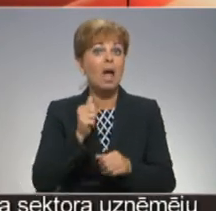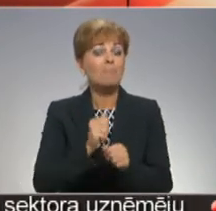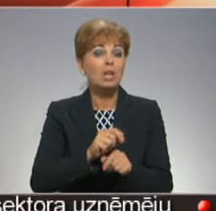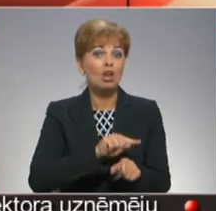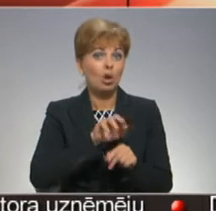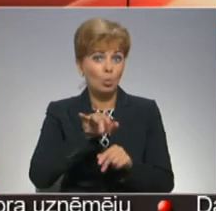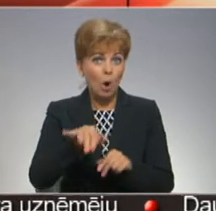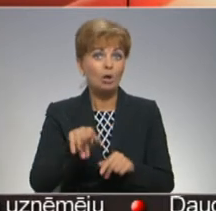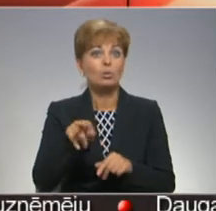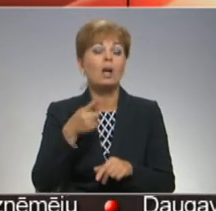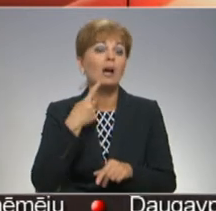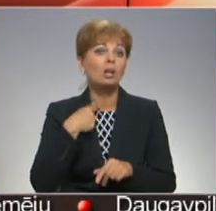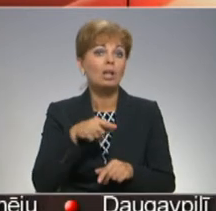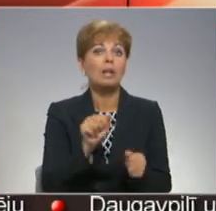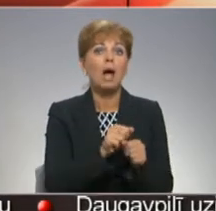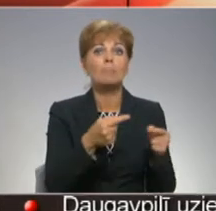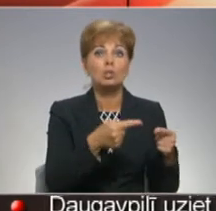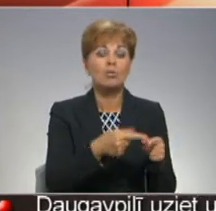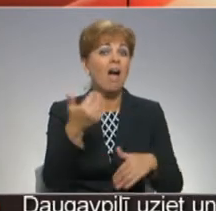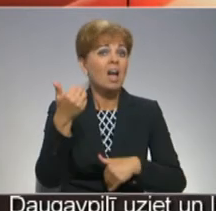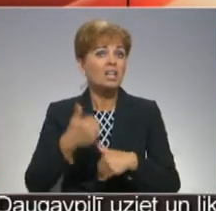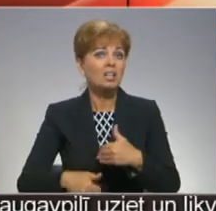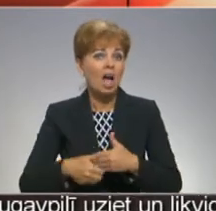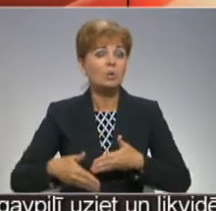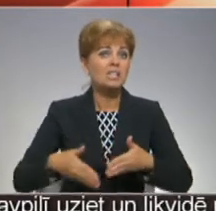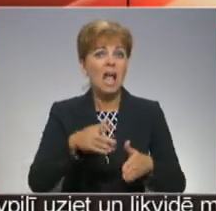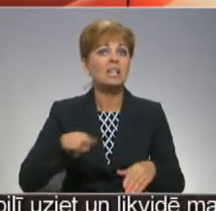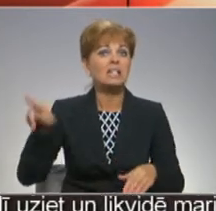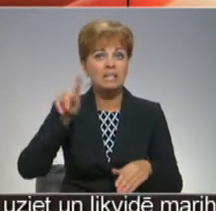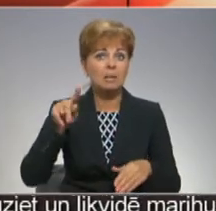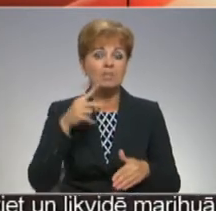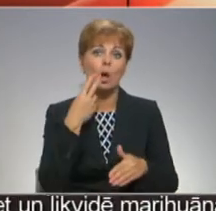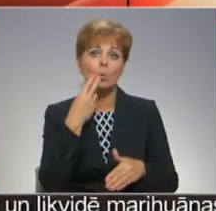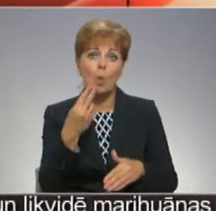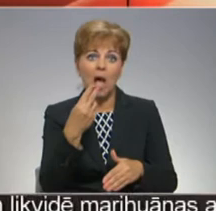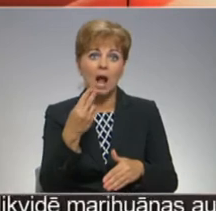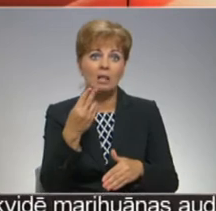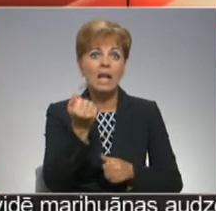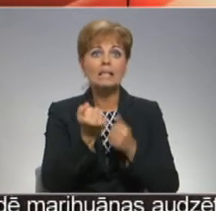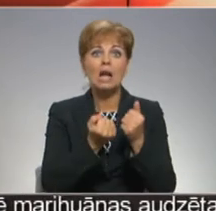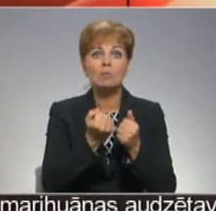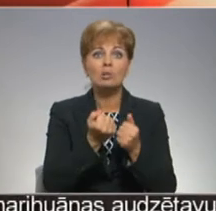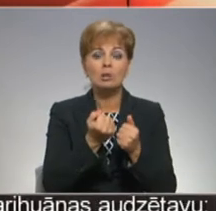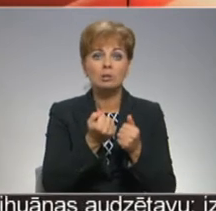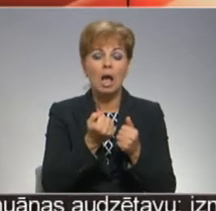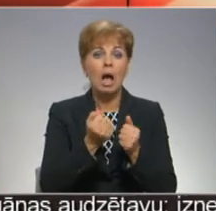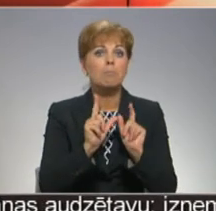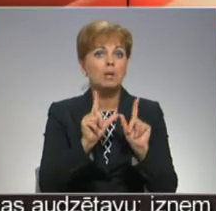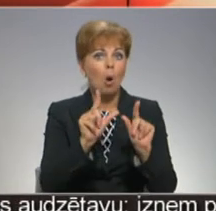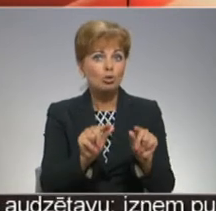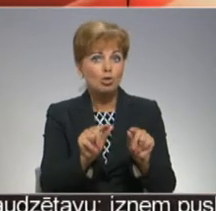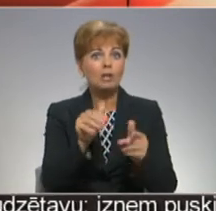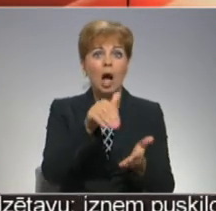dabas stūrītī, tiek ignorēts ceļu zīmes vai norādes par transporta līdzekļu pārvietošanās, apstāšanās un stāvēšanas aizliegumu